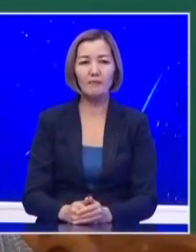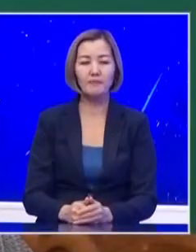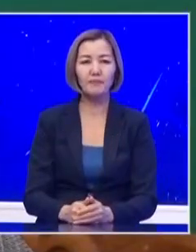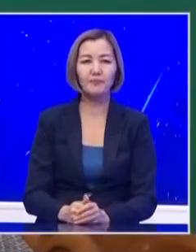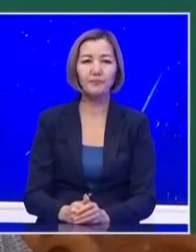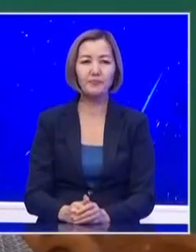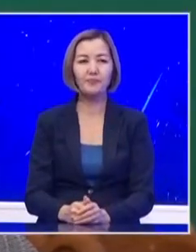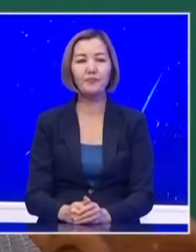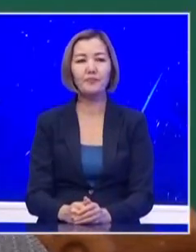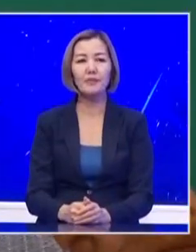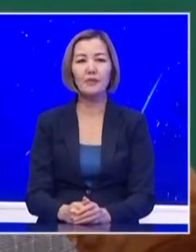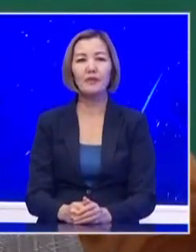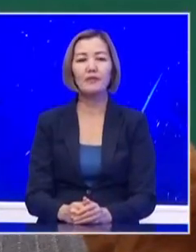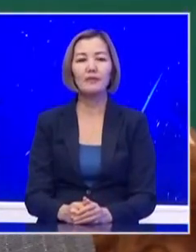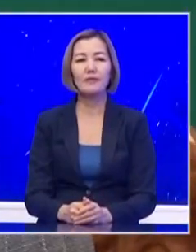марапатталды.